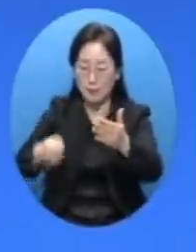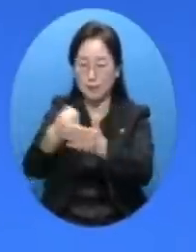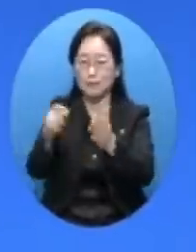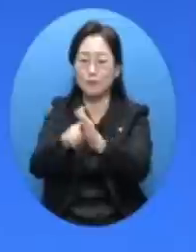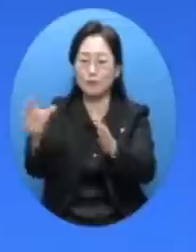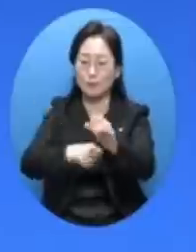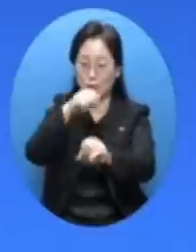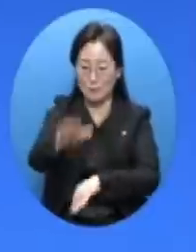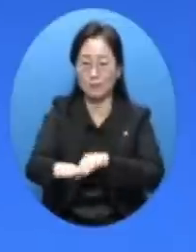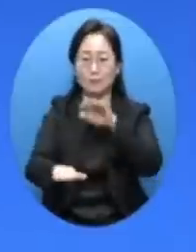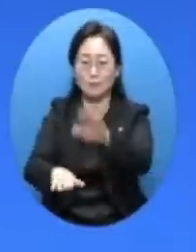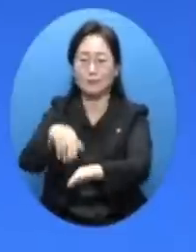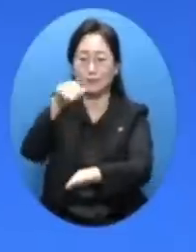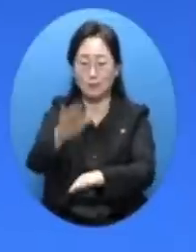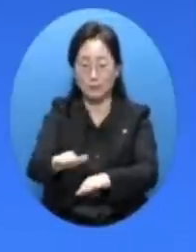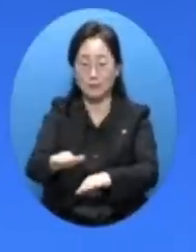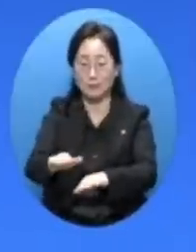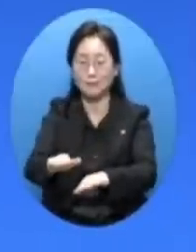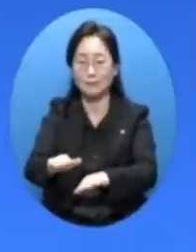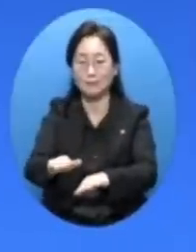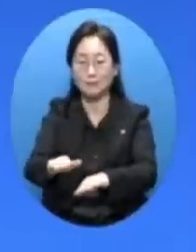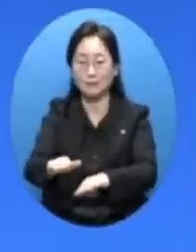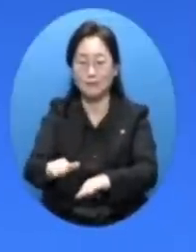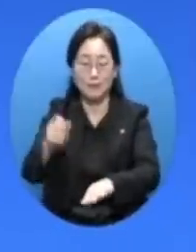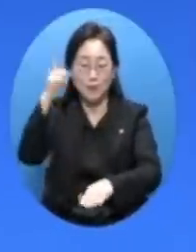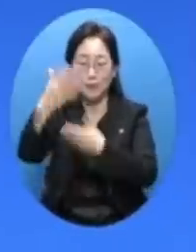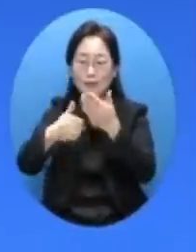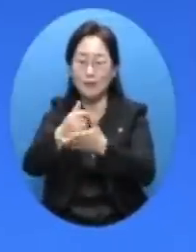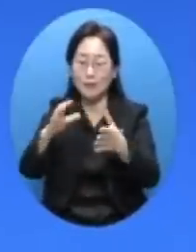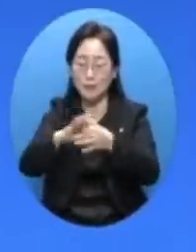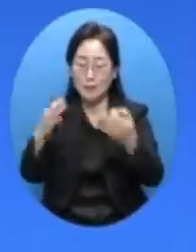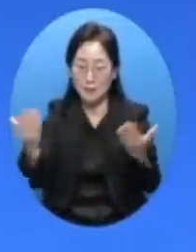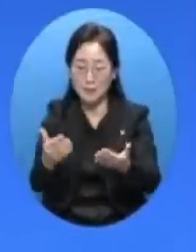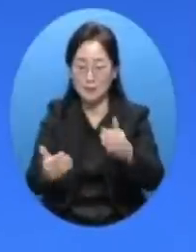전진 또 전진 또 전진하여 위대한 하나님의 역사를 이루는